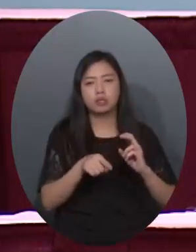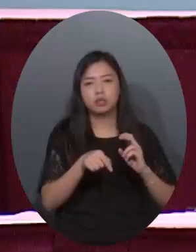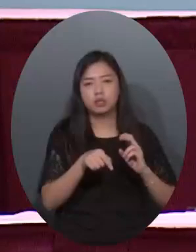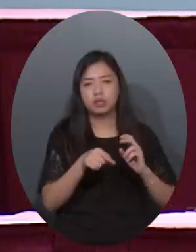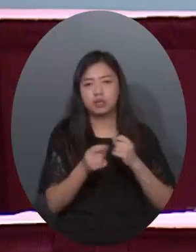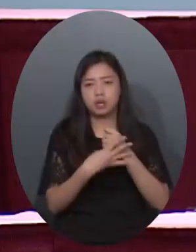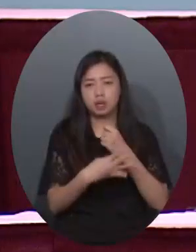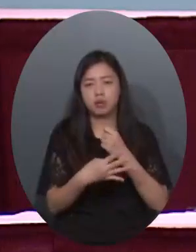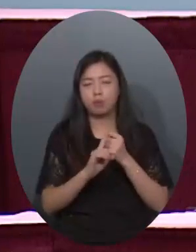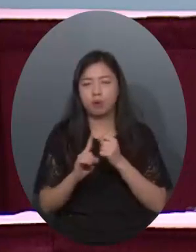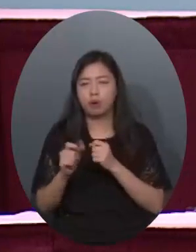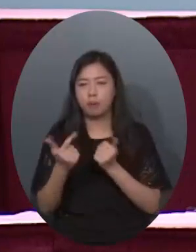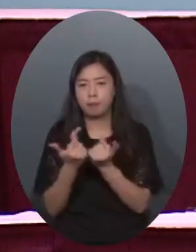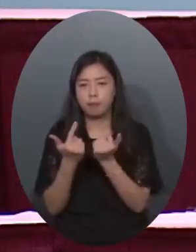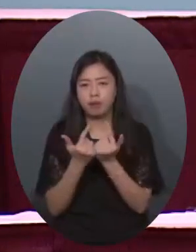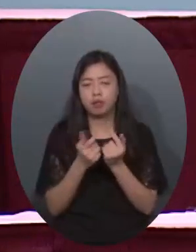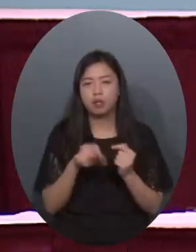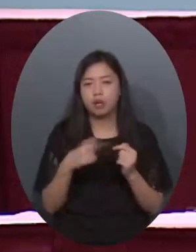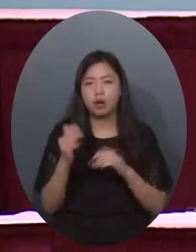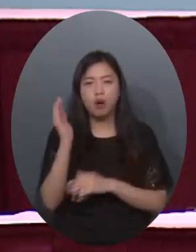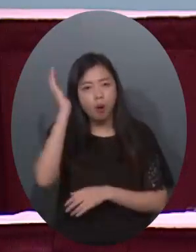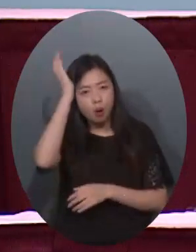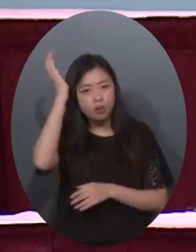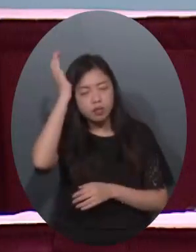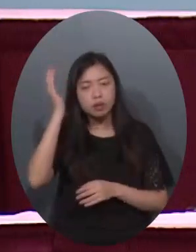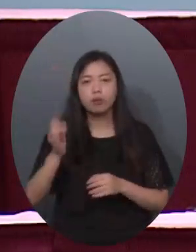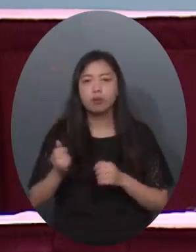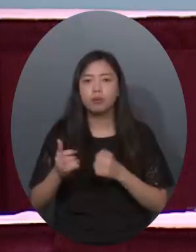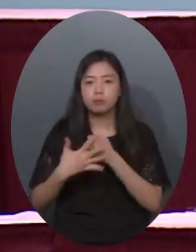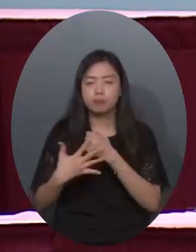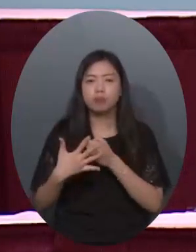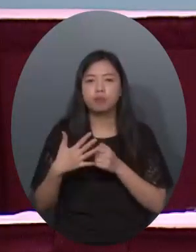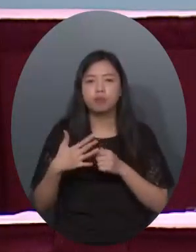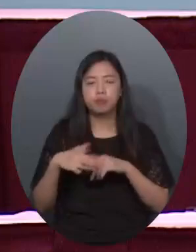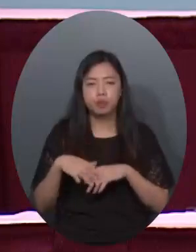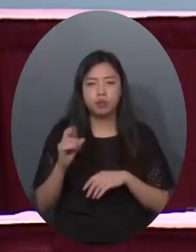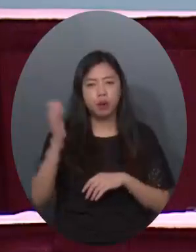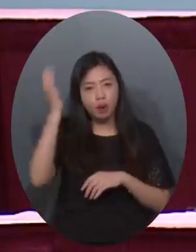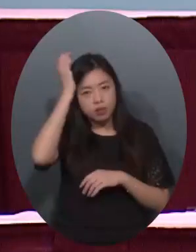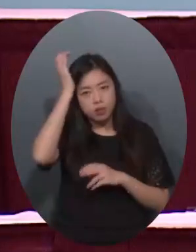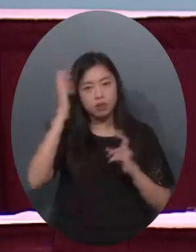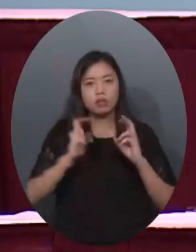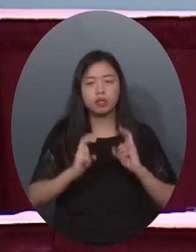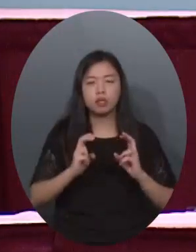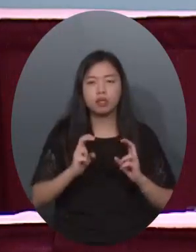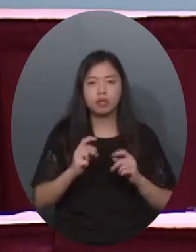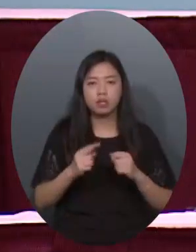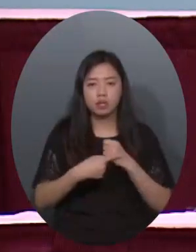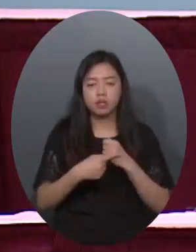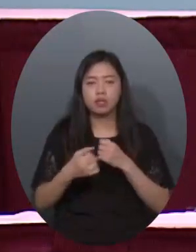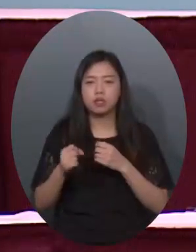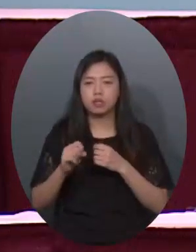線、杭州地鐵5號線全線、杭州地鐵1號線三